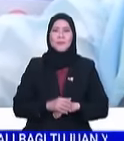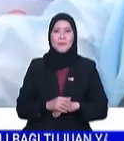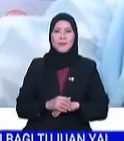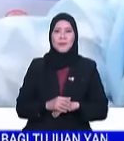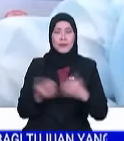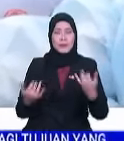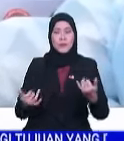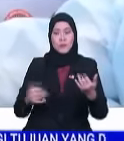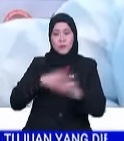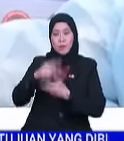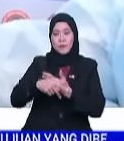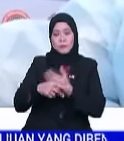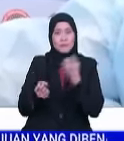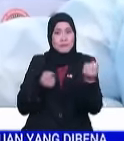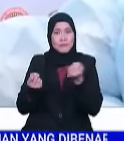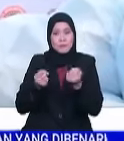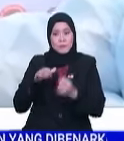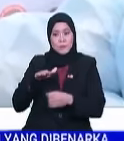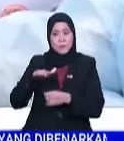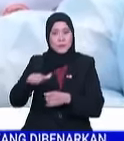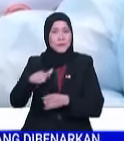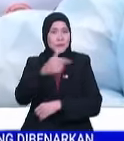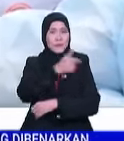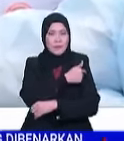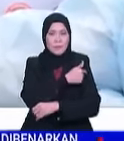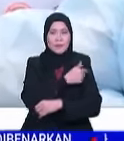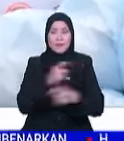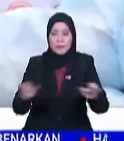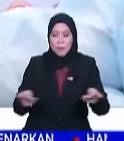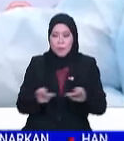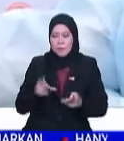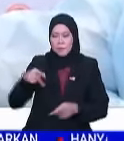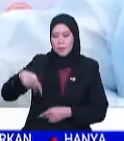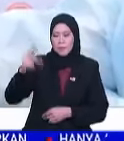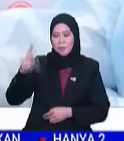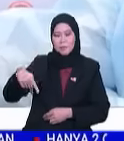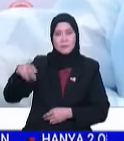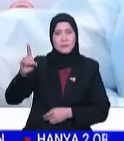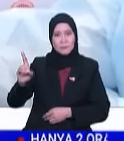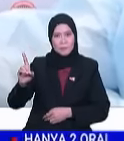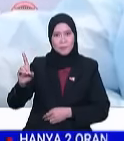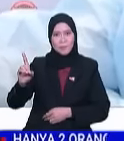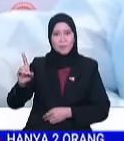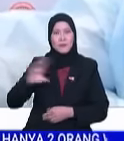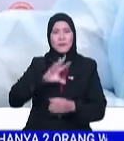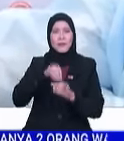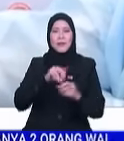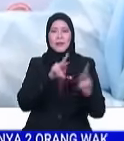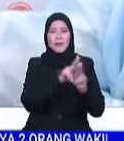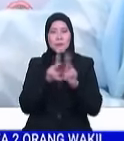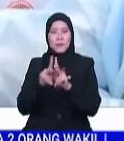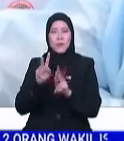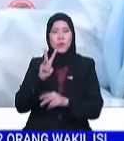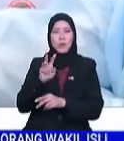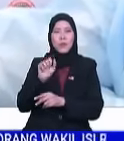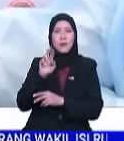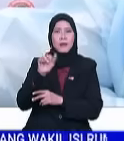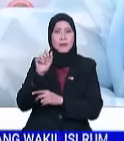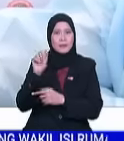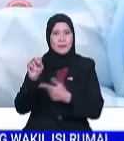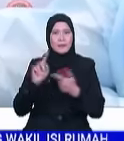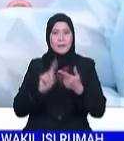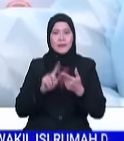program mobile vaksinasi COVID-19 di kawasan PKPD yang meliputi kawasan Kampung Warisan dan juga